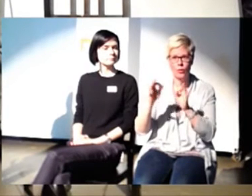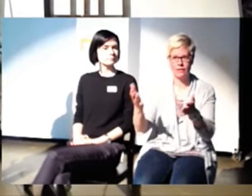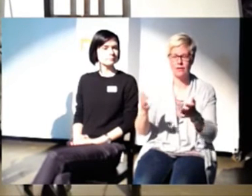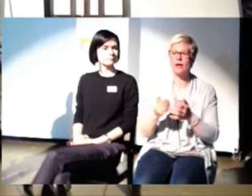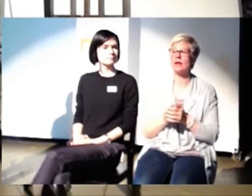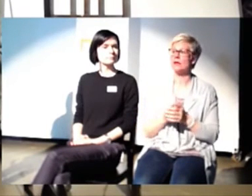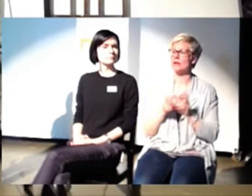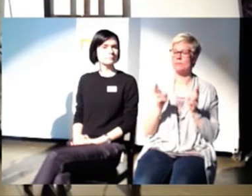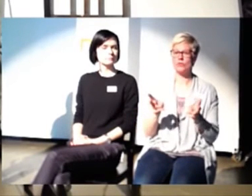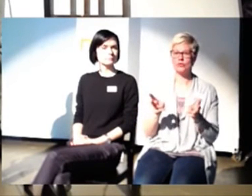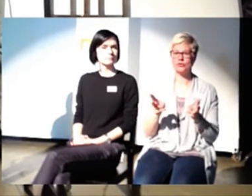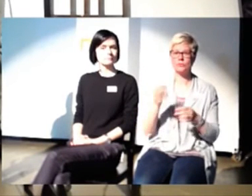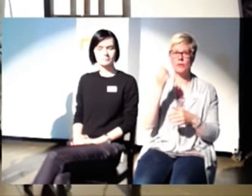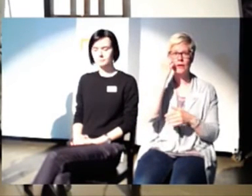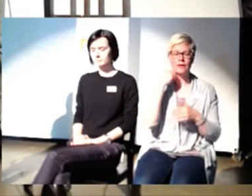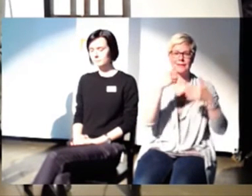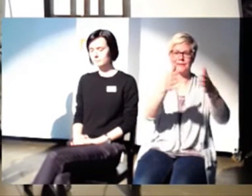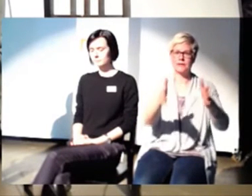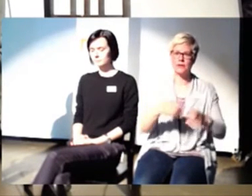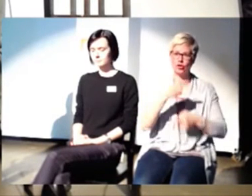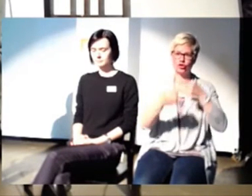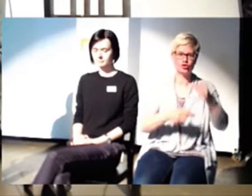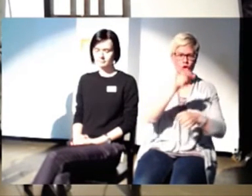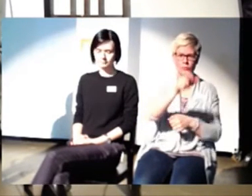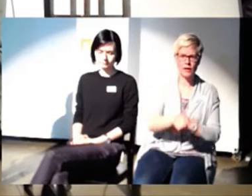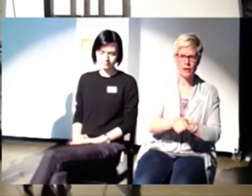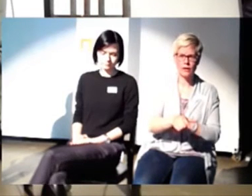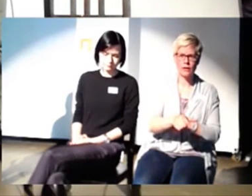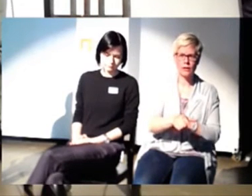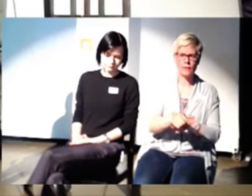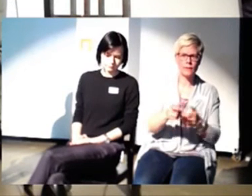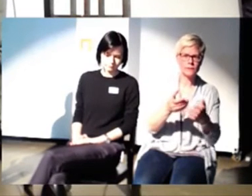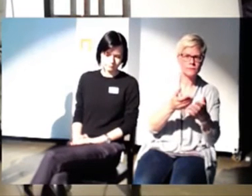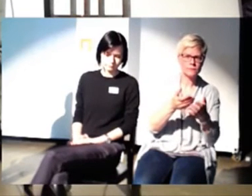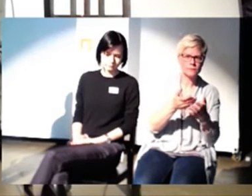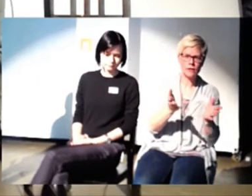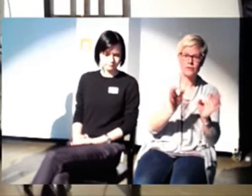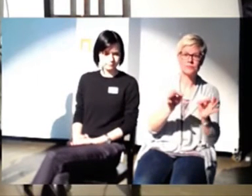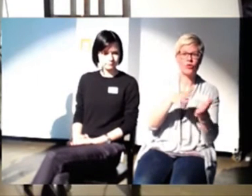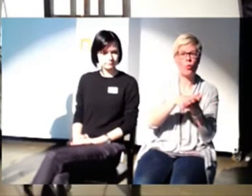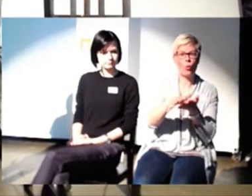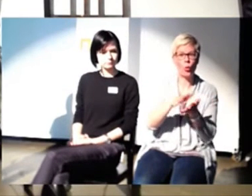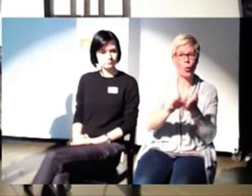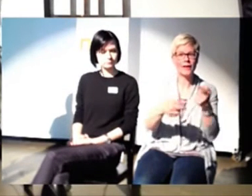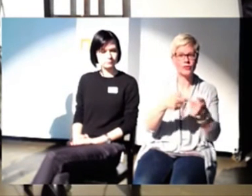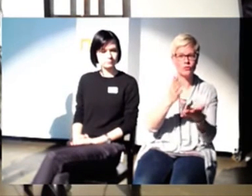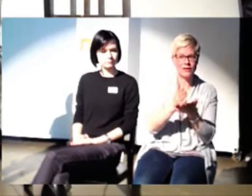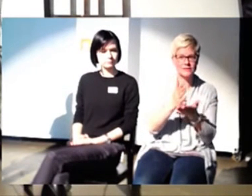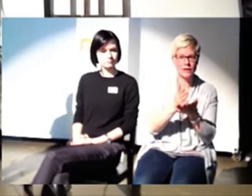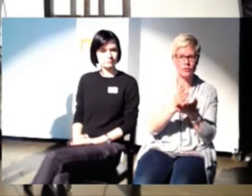se residenssitoimija voi tarjota, miltä osalta peittää kuluja esimerkiksi, missähän on